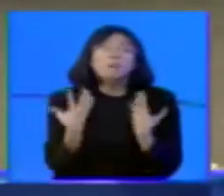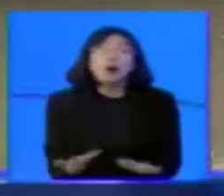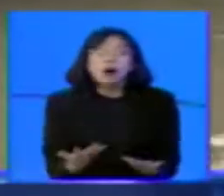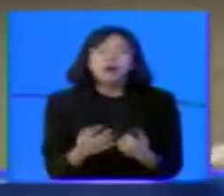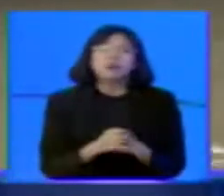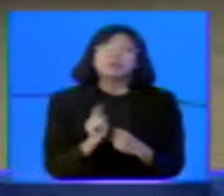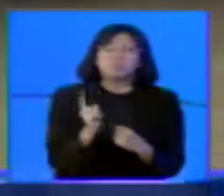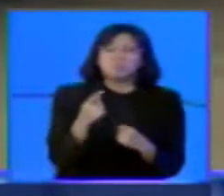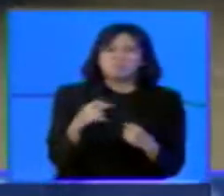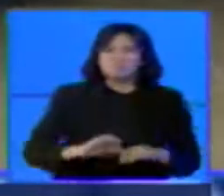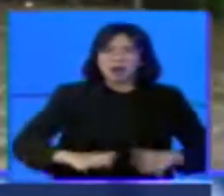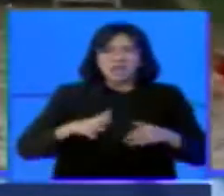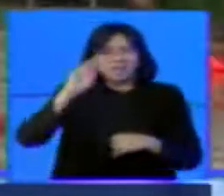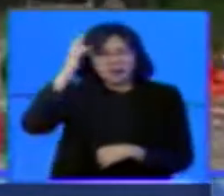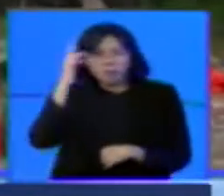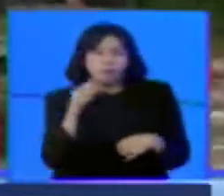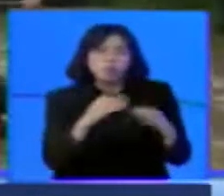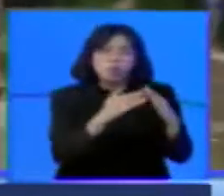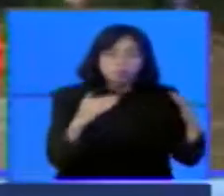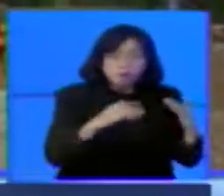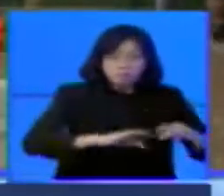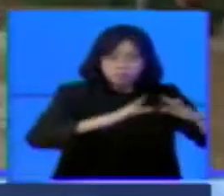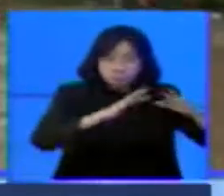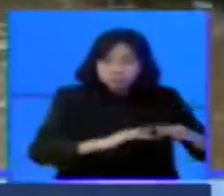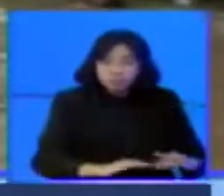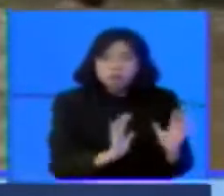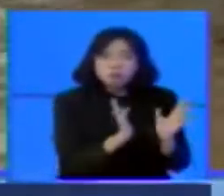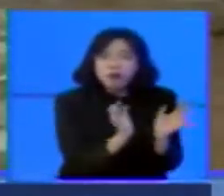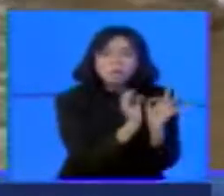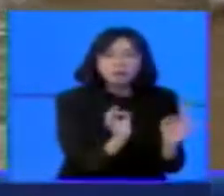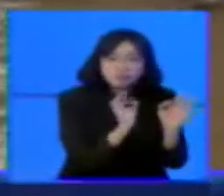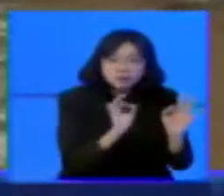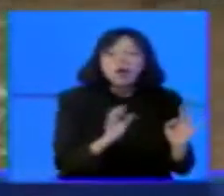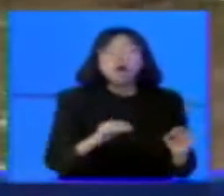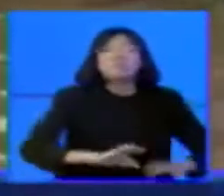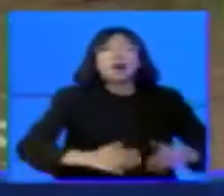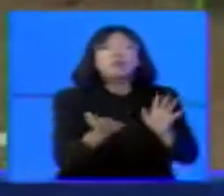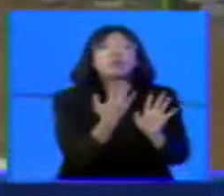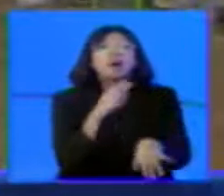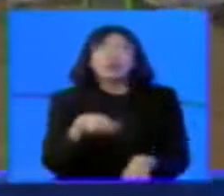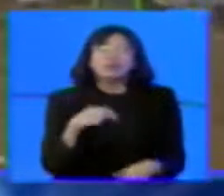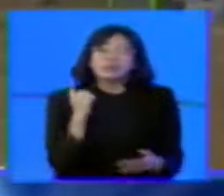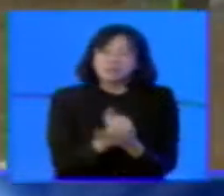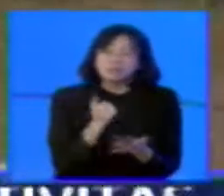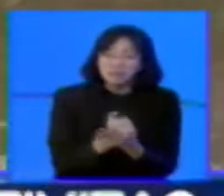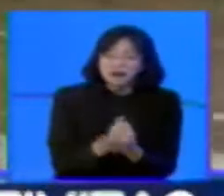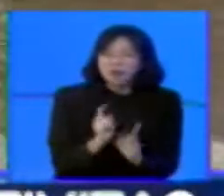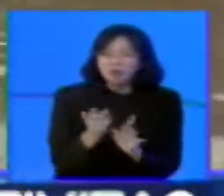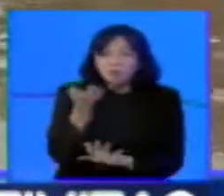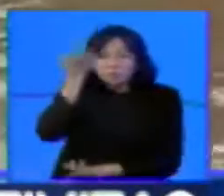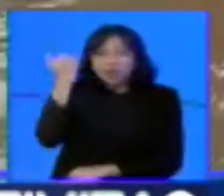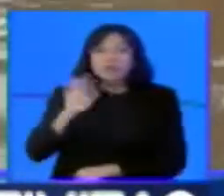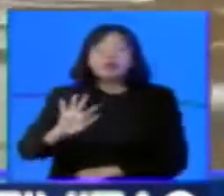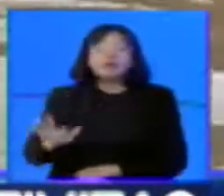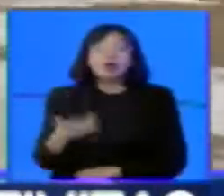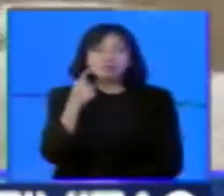harus bersih-bersih kemudian banjir lagi gitu ya Bu? Iya sih, kita biasanya kan paling yang 5 tahun itu udah sekali aja. Nah ini